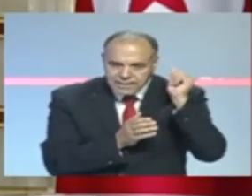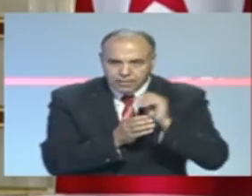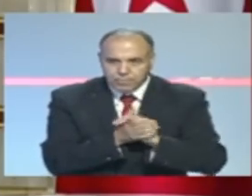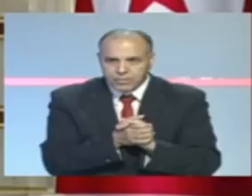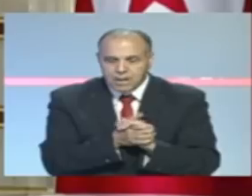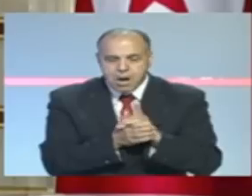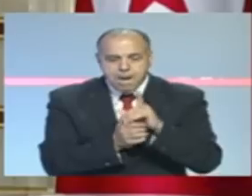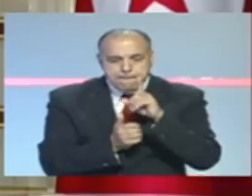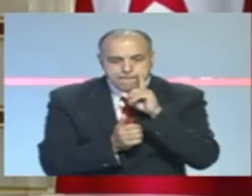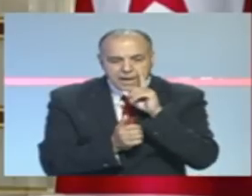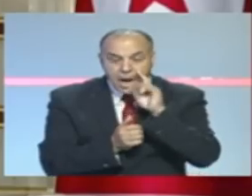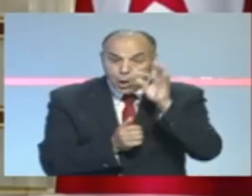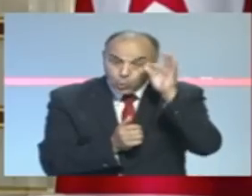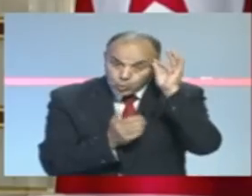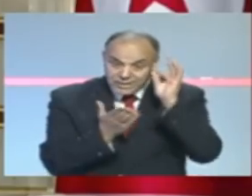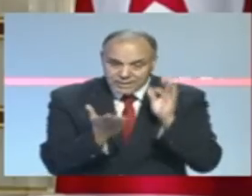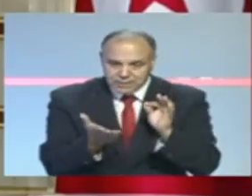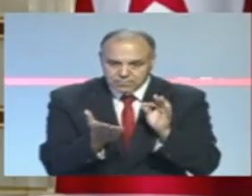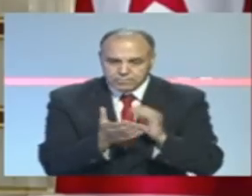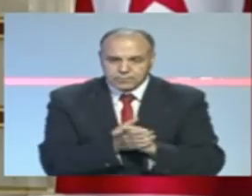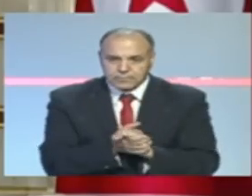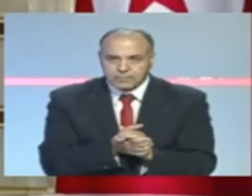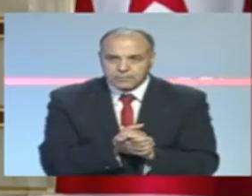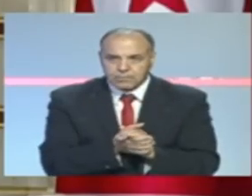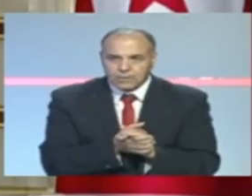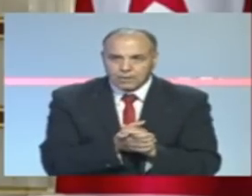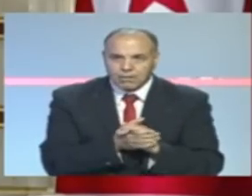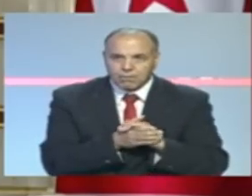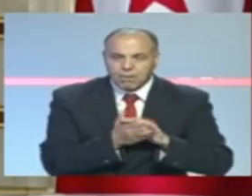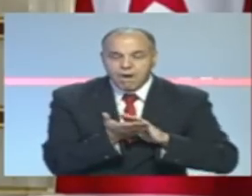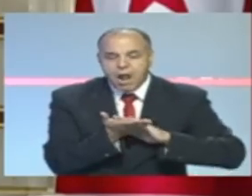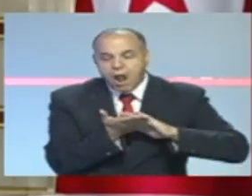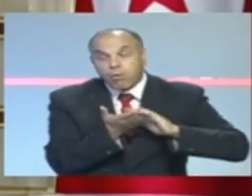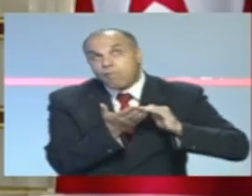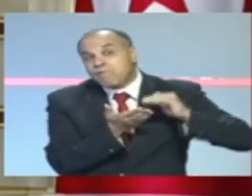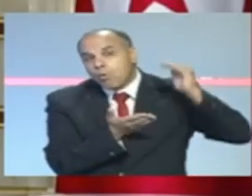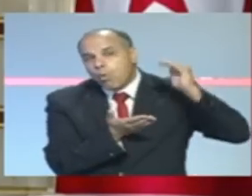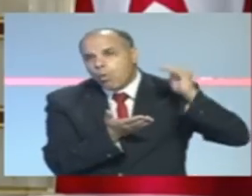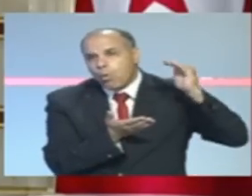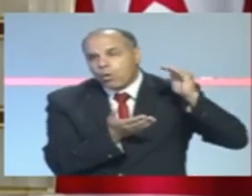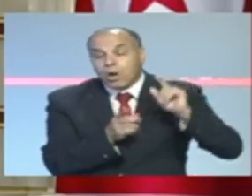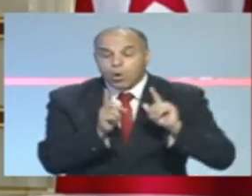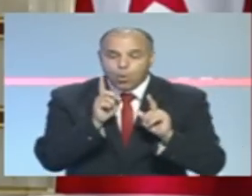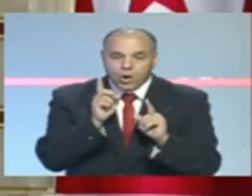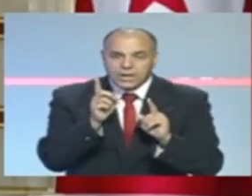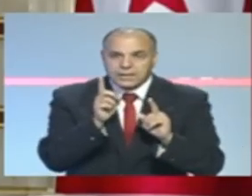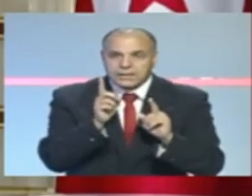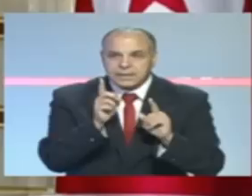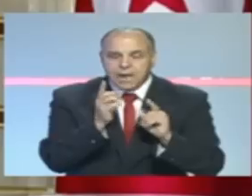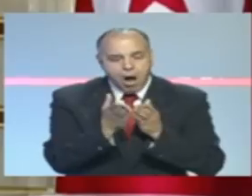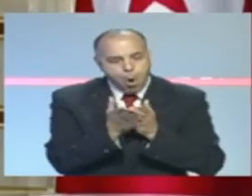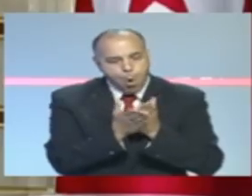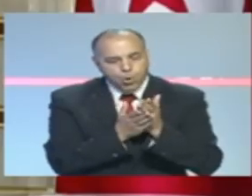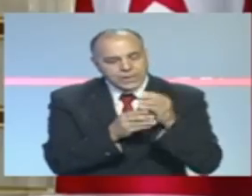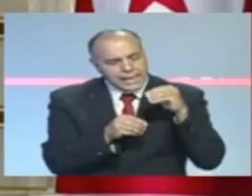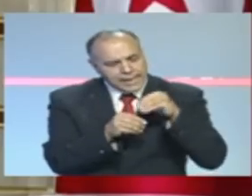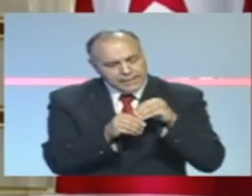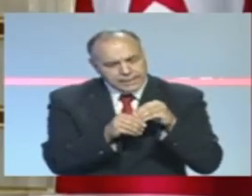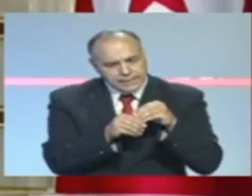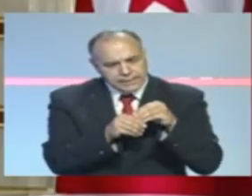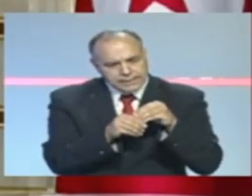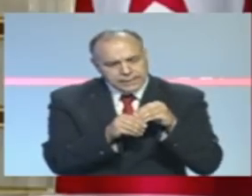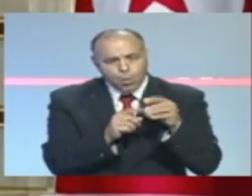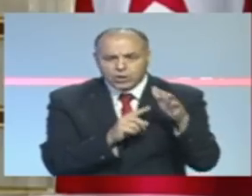المراه التونسيه فوق الارض وخاصه حقوقها الاقتصاديه